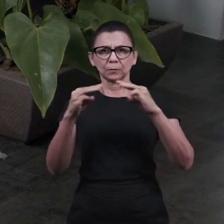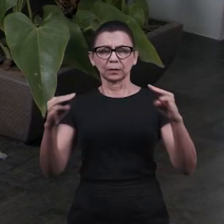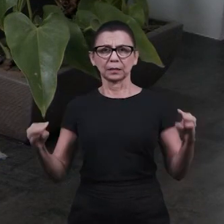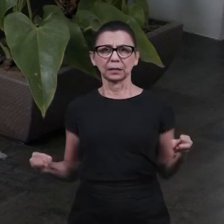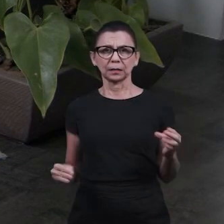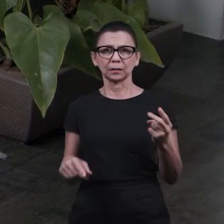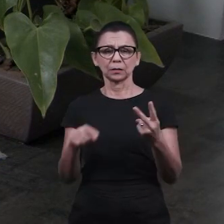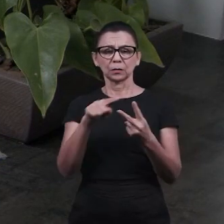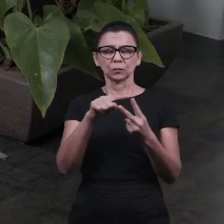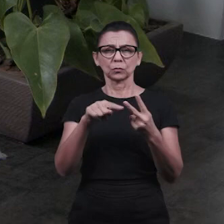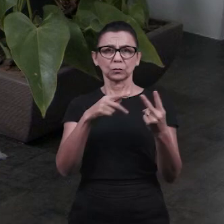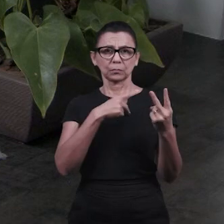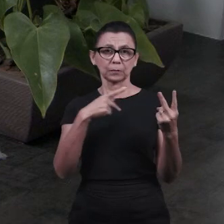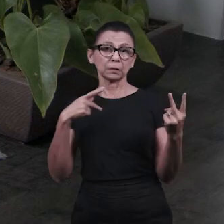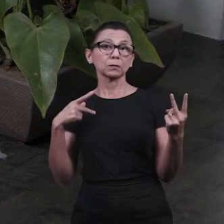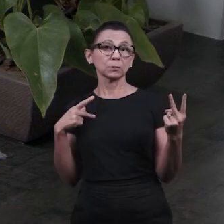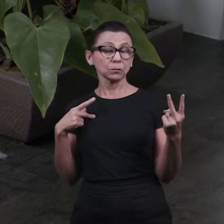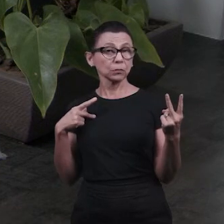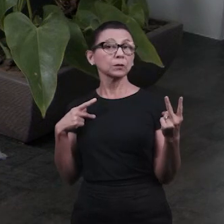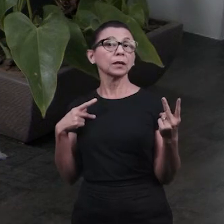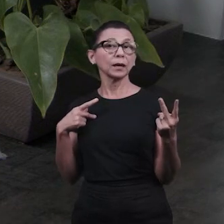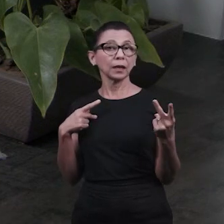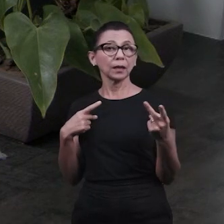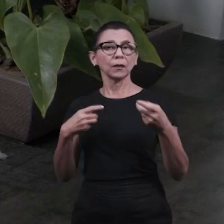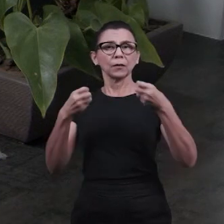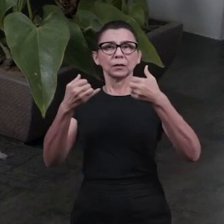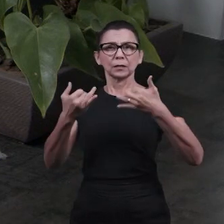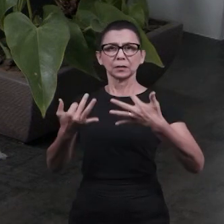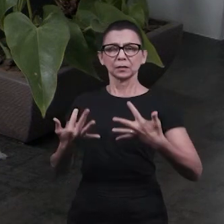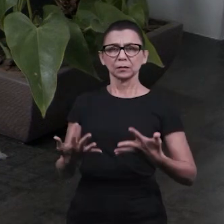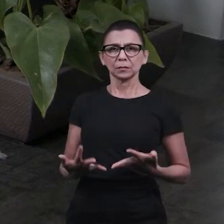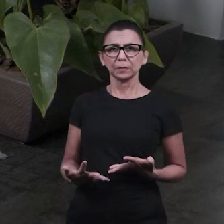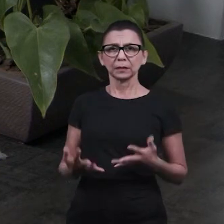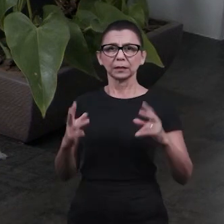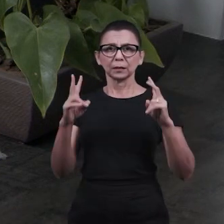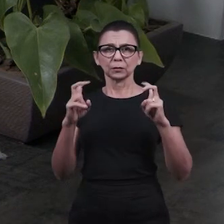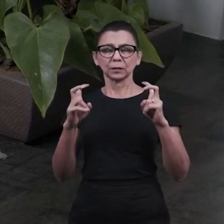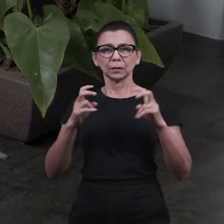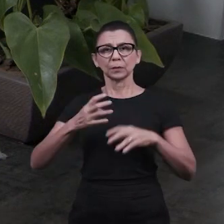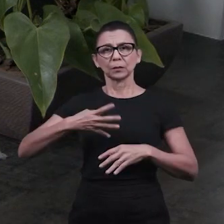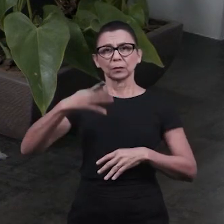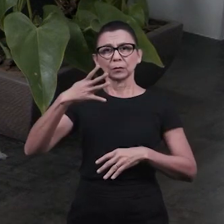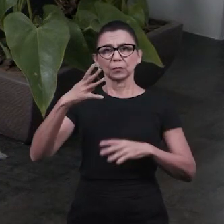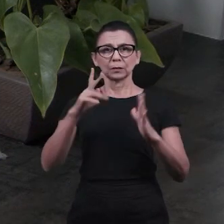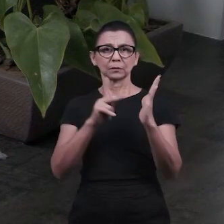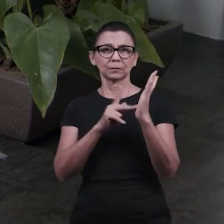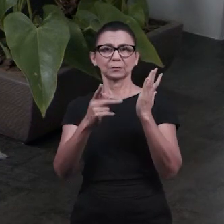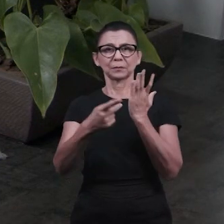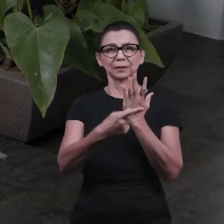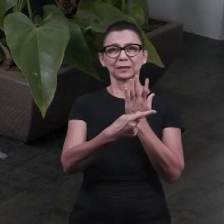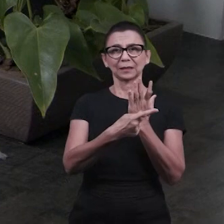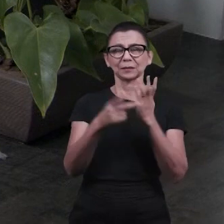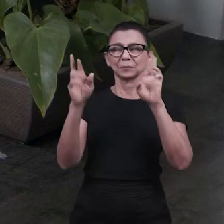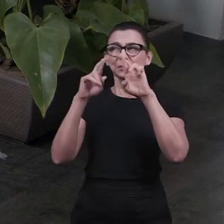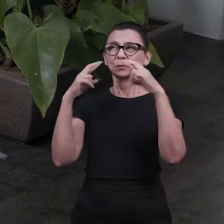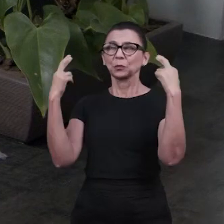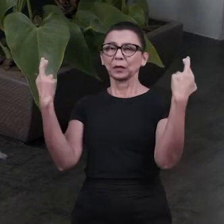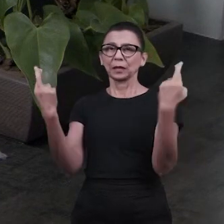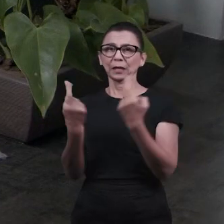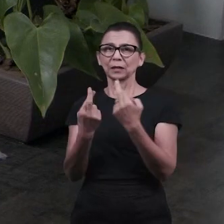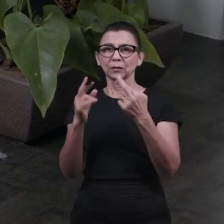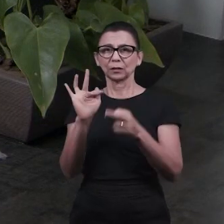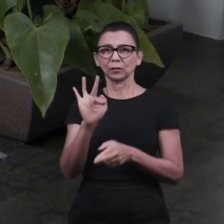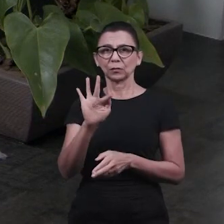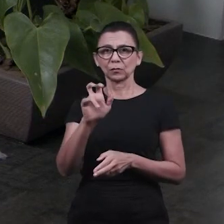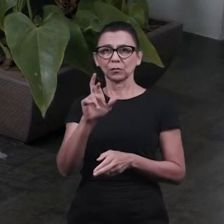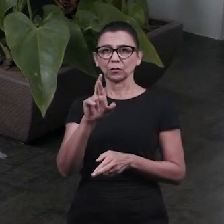Daniel Moreira et Serge Souza vont parler sur la 4e parabole du royaume, la parabole du ferment,